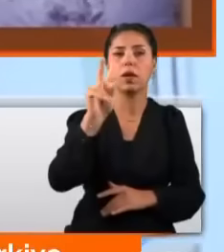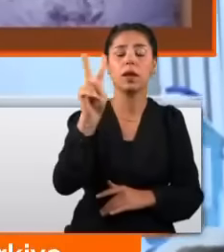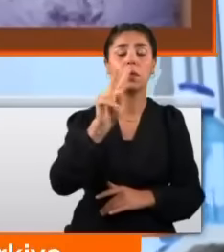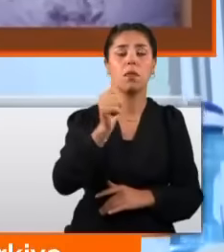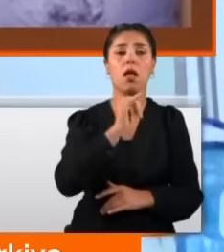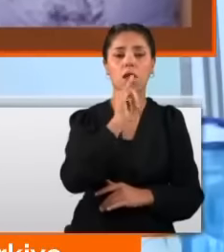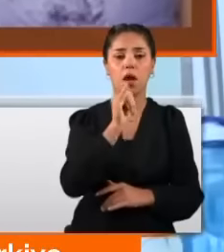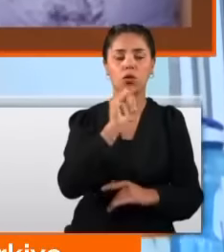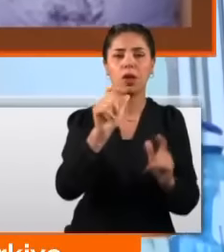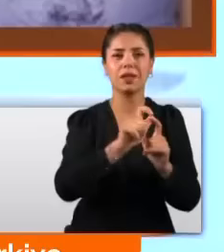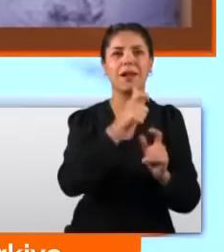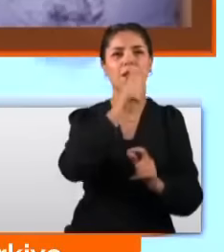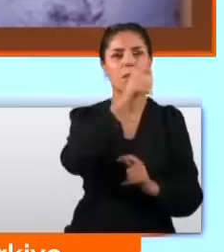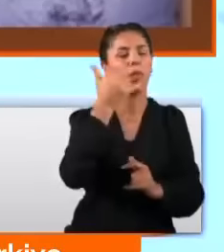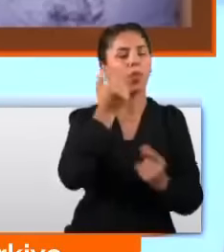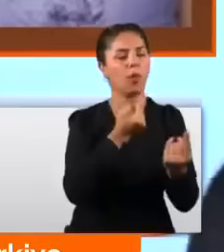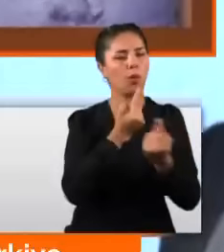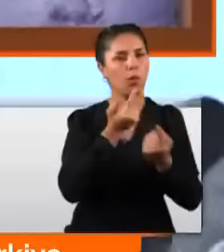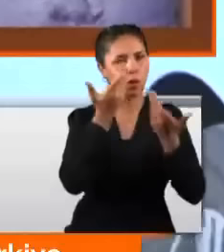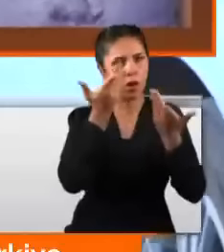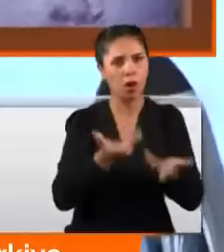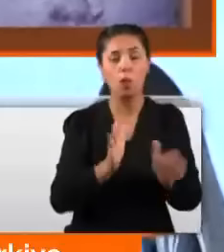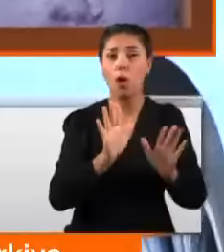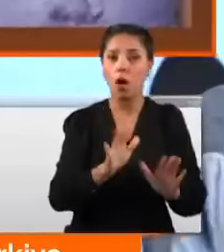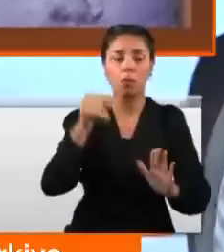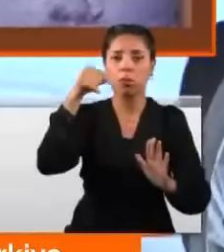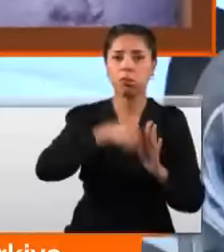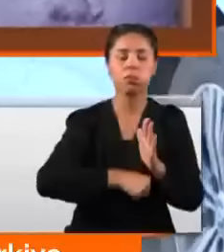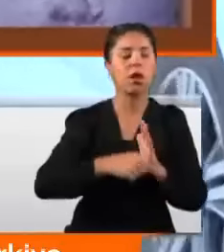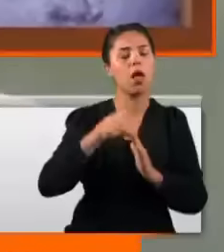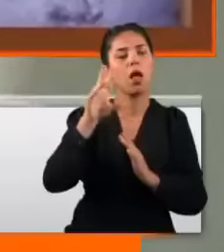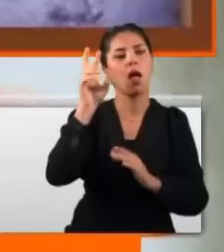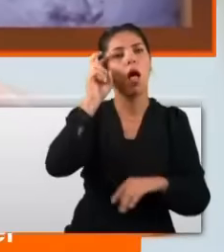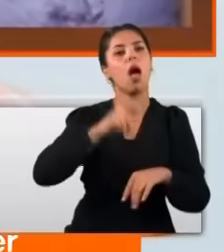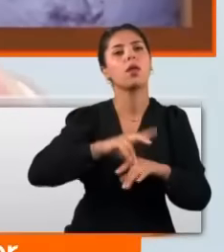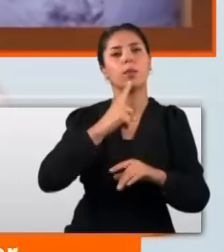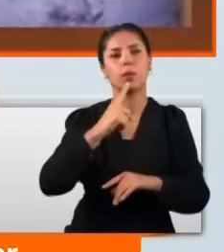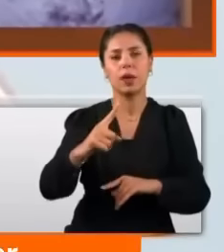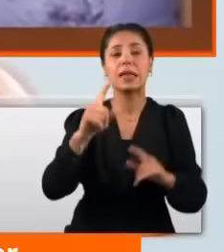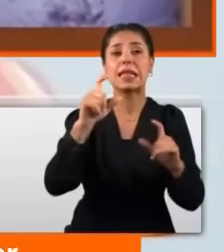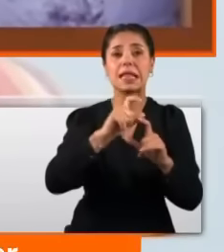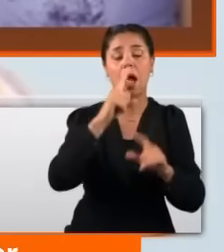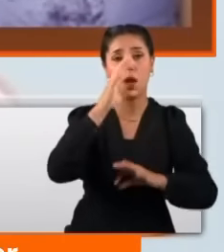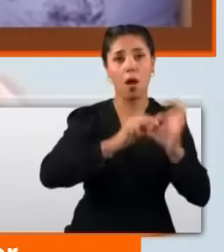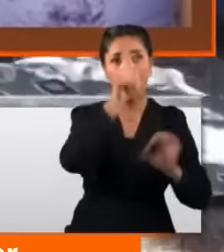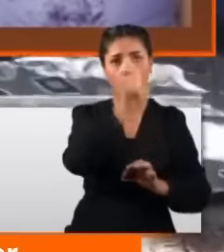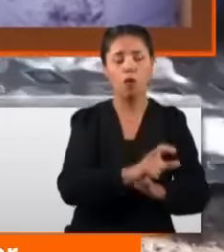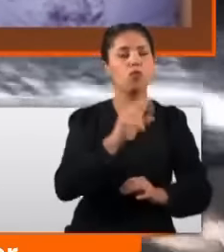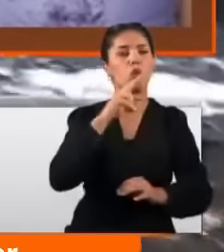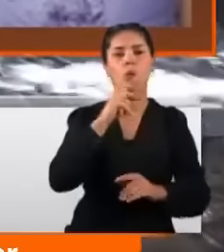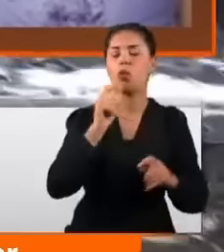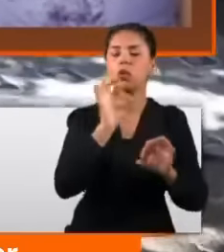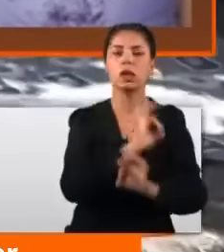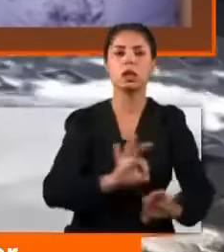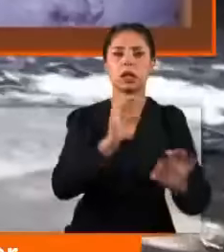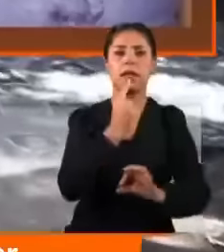Salim Güran'la telefonla görüştüğünü kabul etti ama içeriğini hatırlamıyorum dedi. Salim Güran'sa bu konuşmayı reddetmişti.